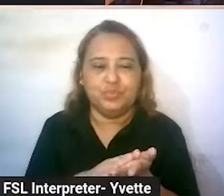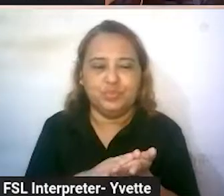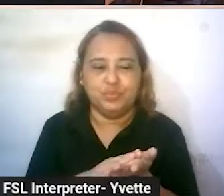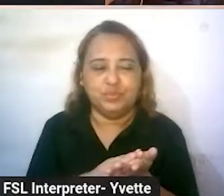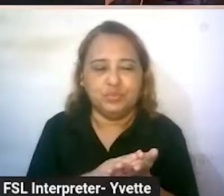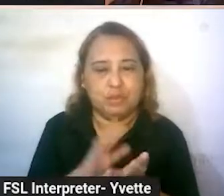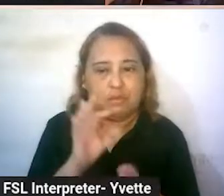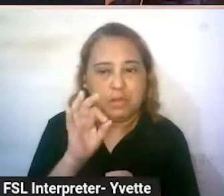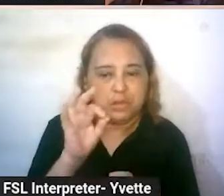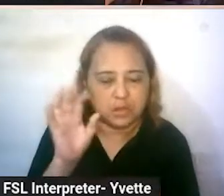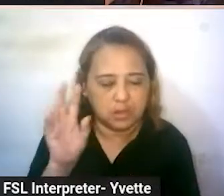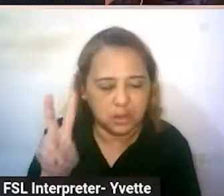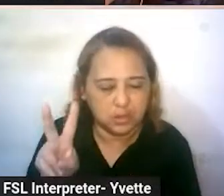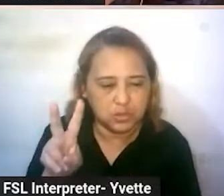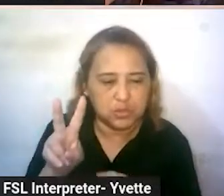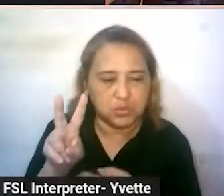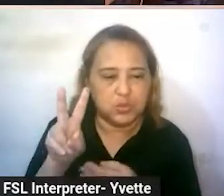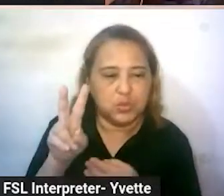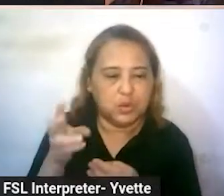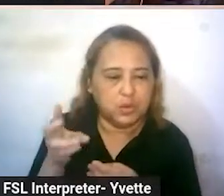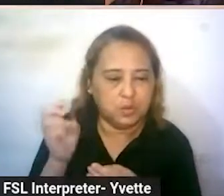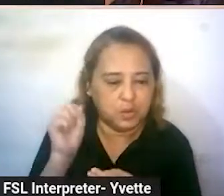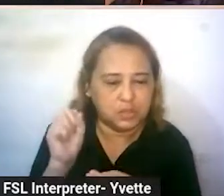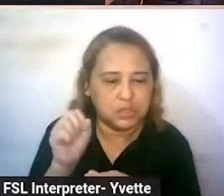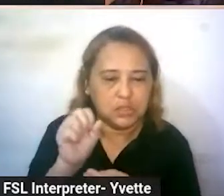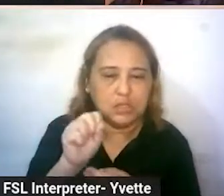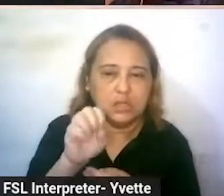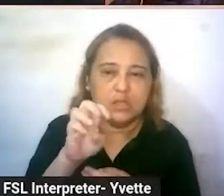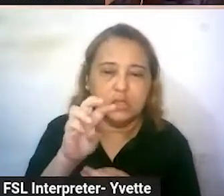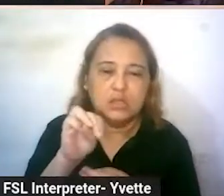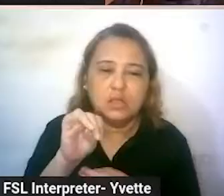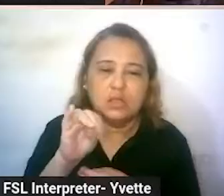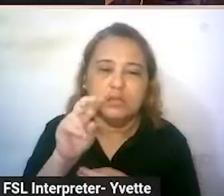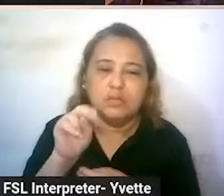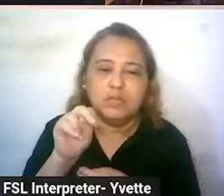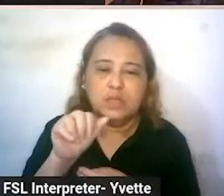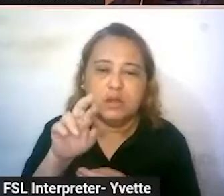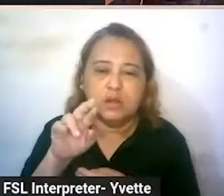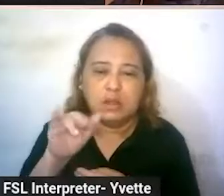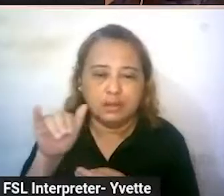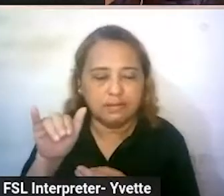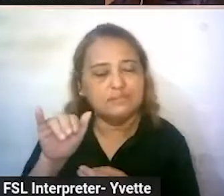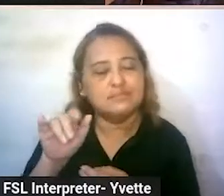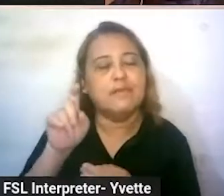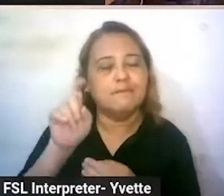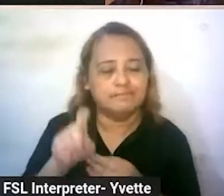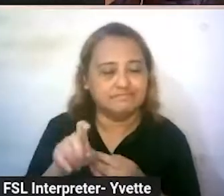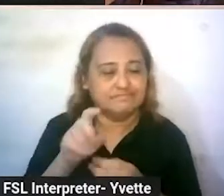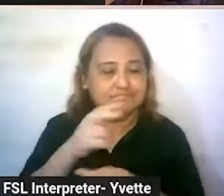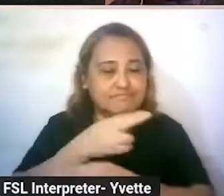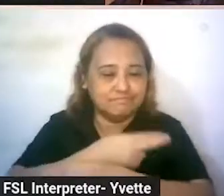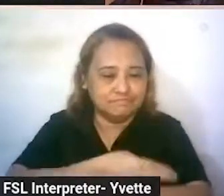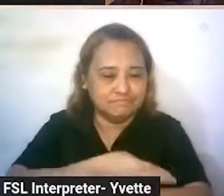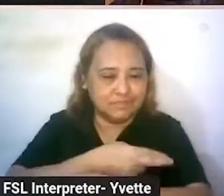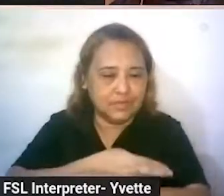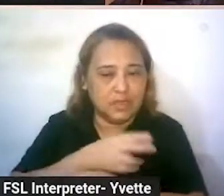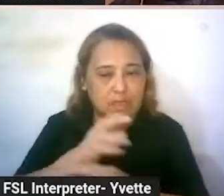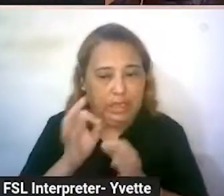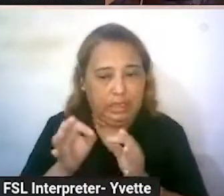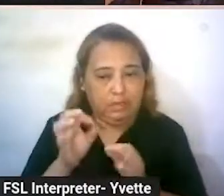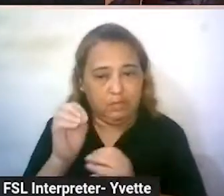I was in the seminary but I was advised by my rector na you should dress and then if you think you're okay, you come